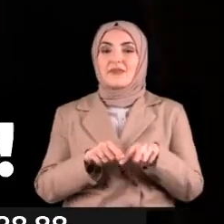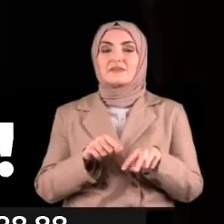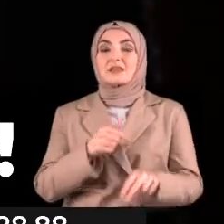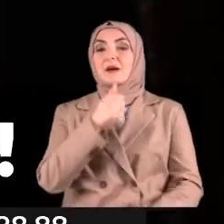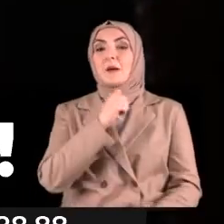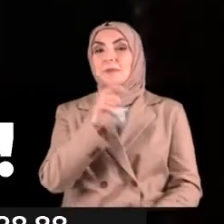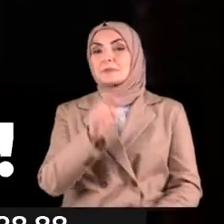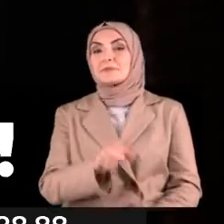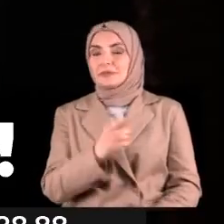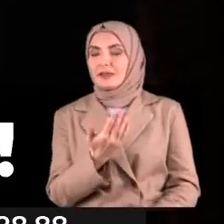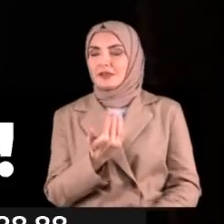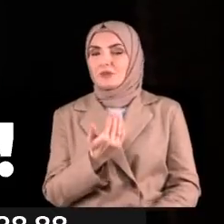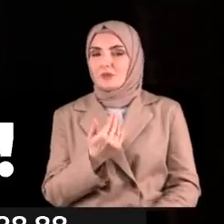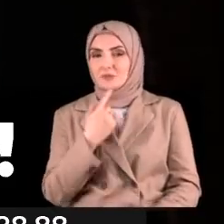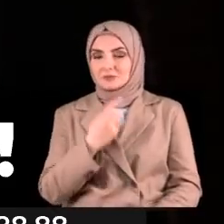geliyor. Şimdi...